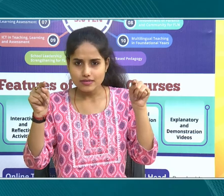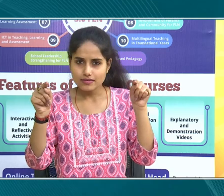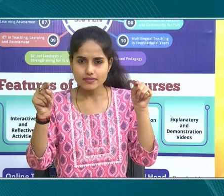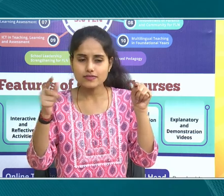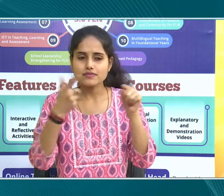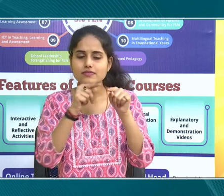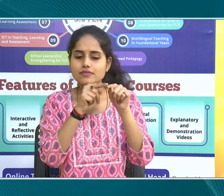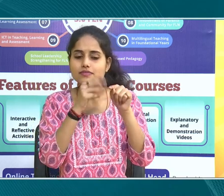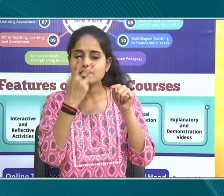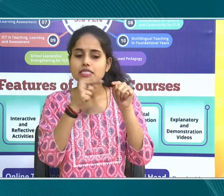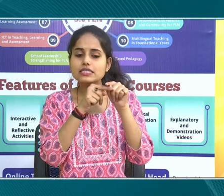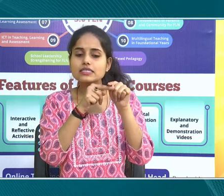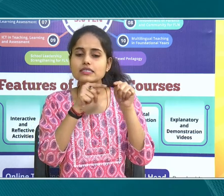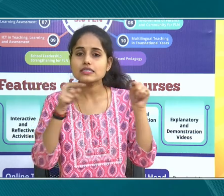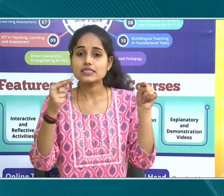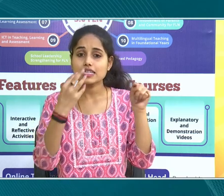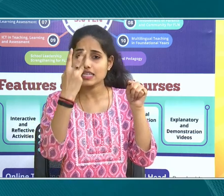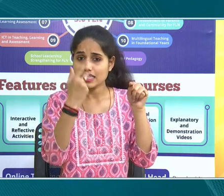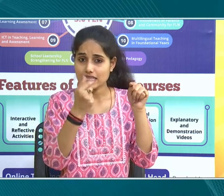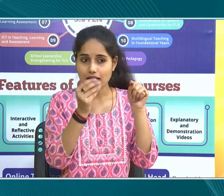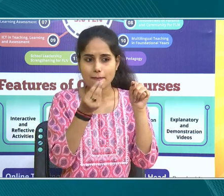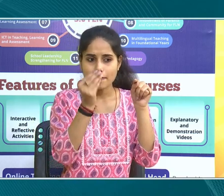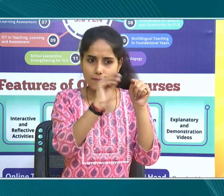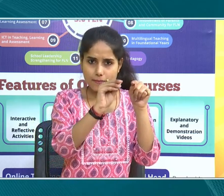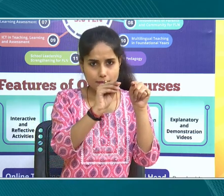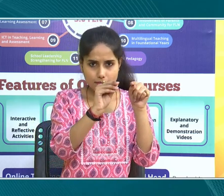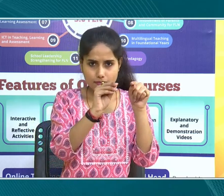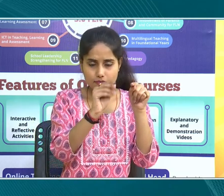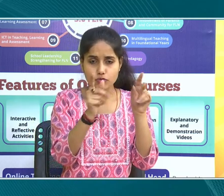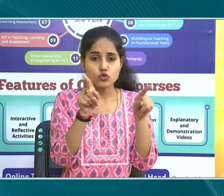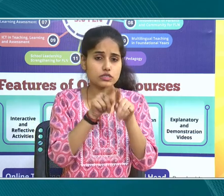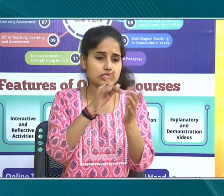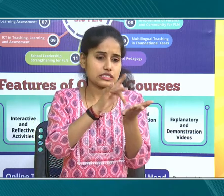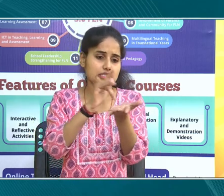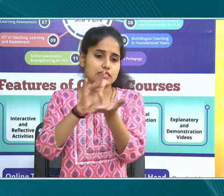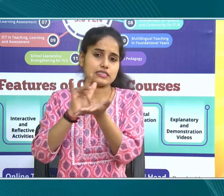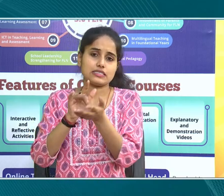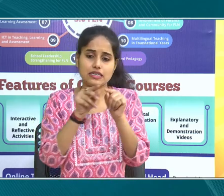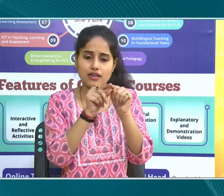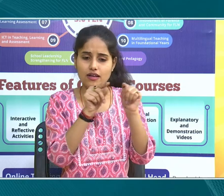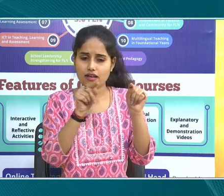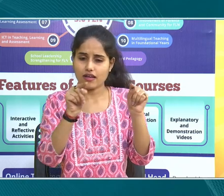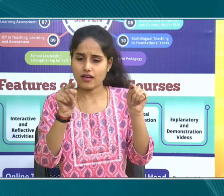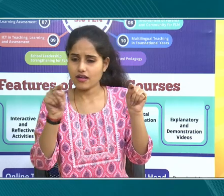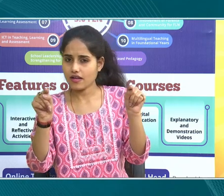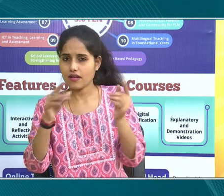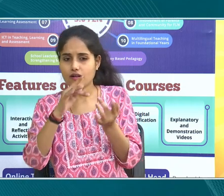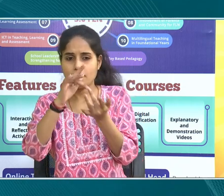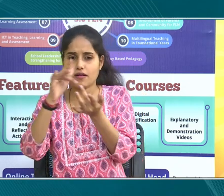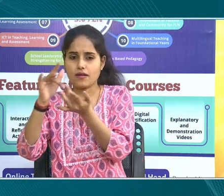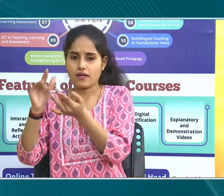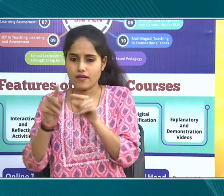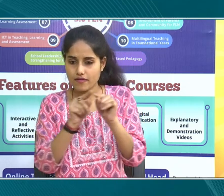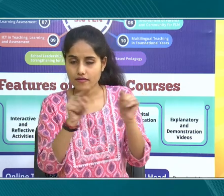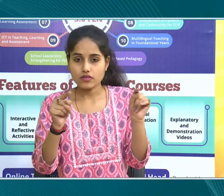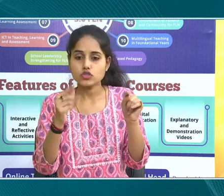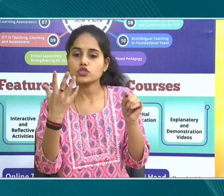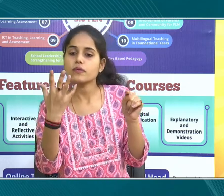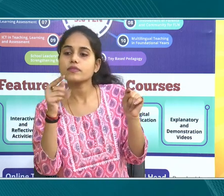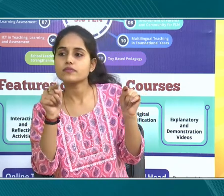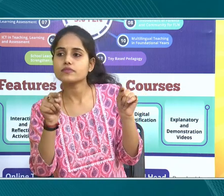तो नंबर लाइन पर हमने नंबर्स प्लेस किए जो बराबर दूरी पर द यहां पर उन्होंने 5